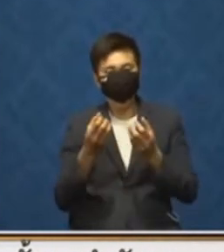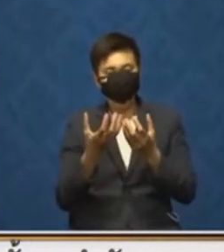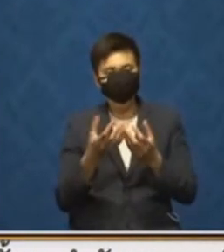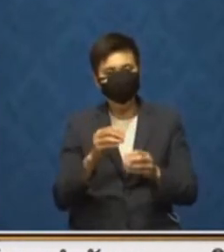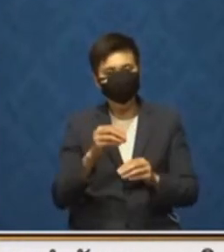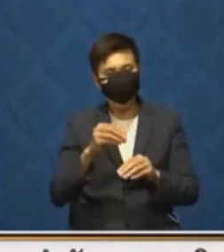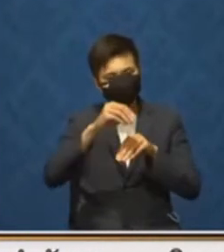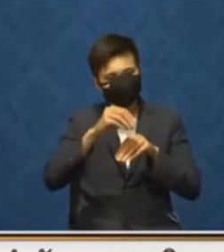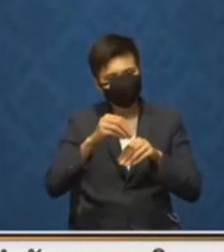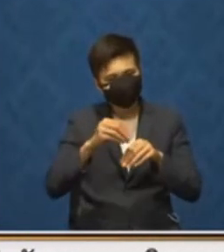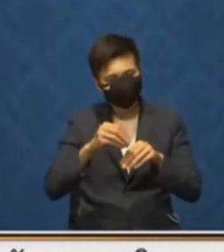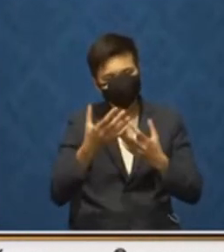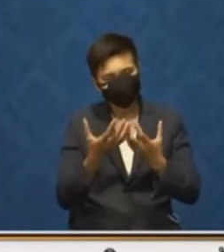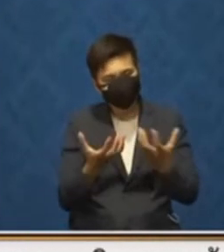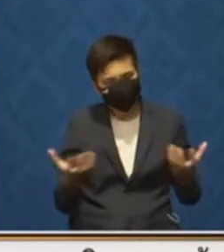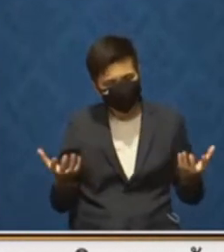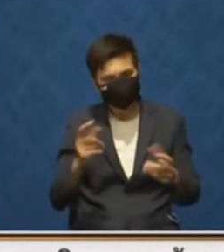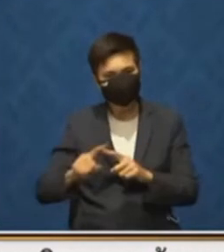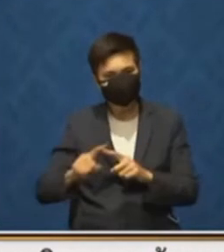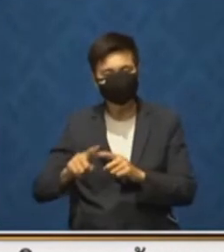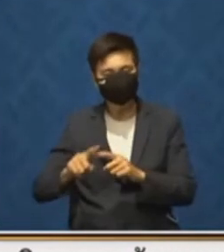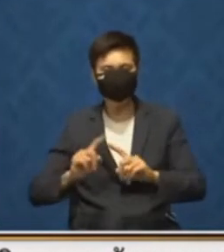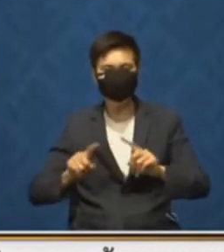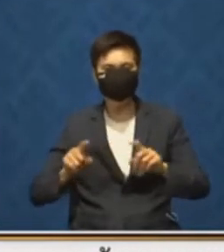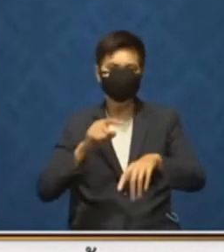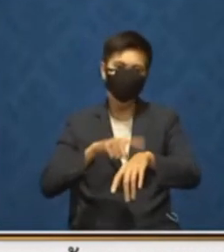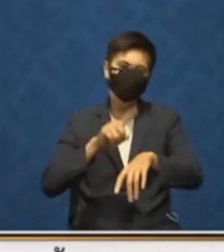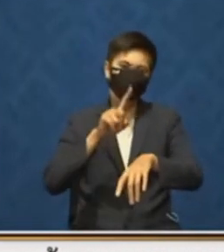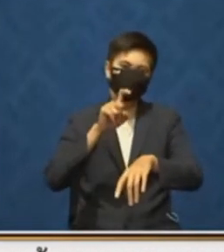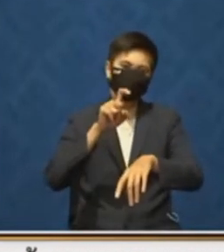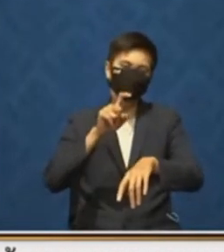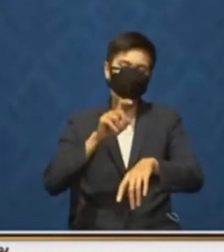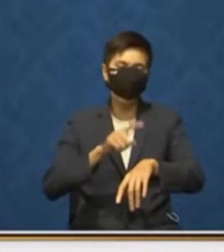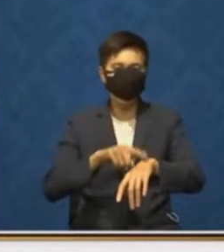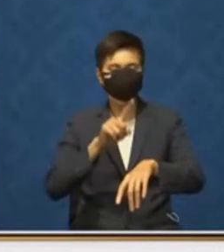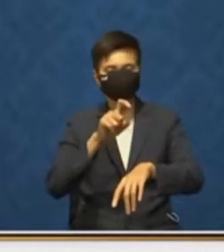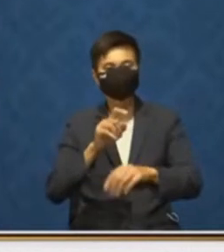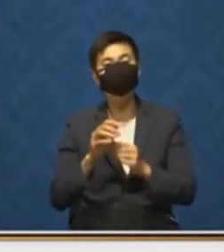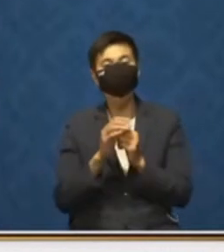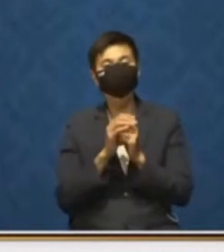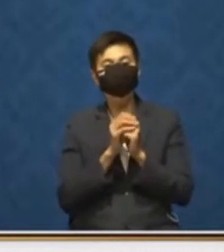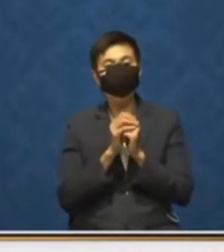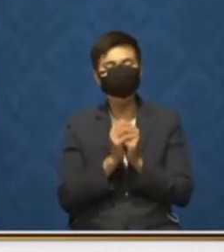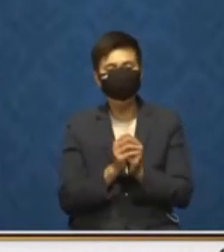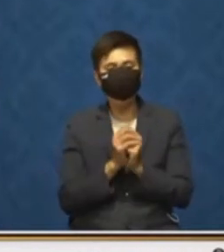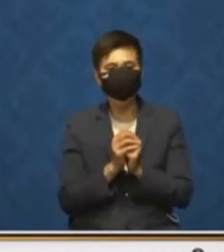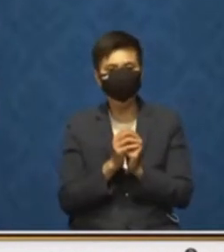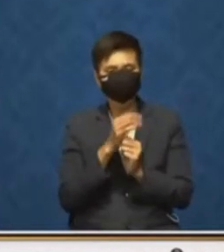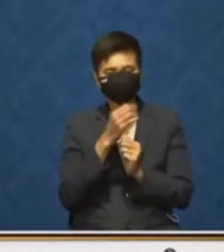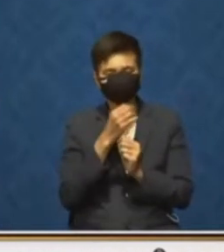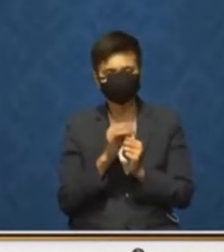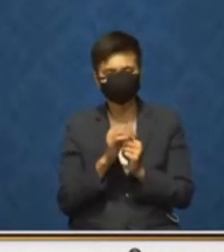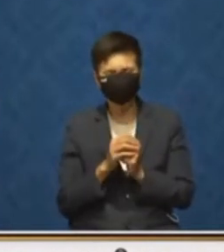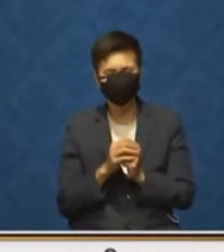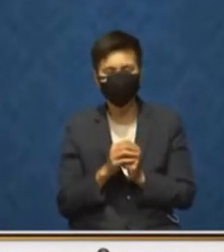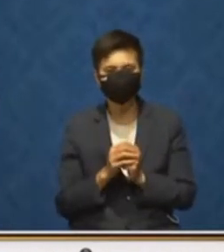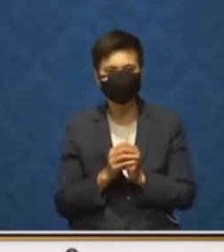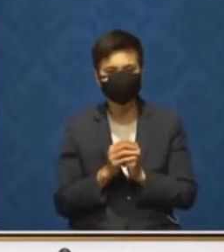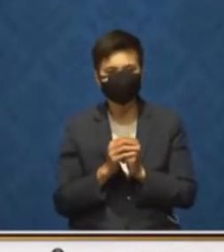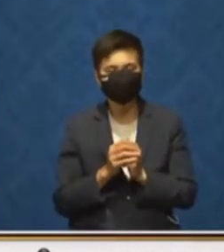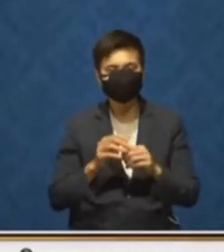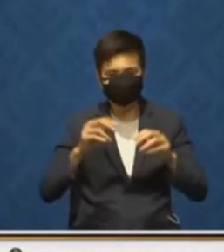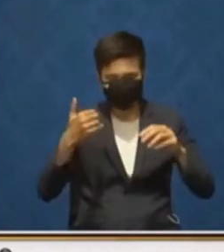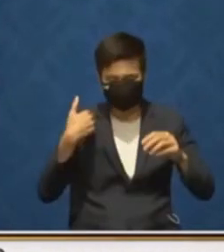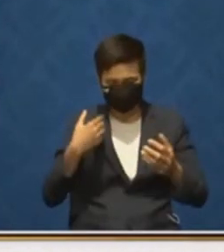ด่านต้องไปกลับกันก็เสียหายยิ่งประเทศจีนก็ดีมีจุดที่จะต้องตรวจสอบสินค้า